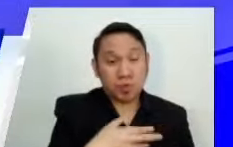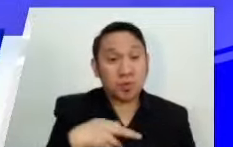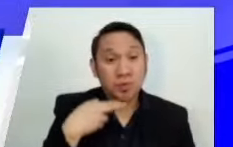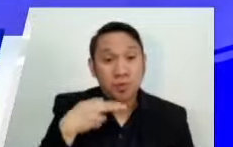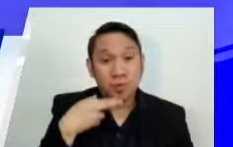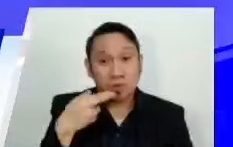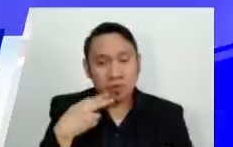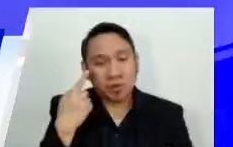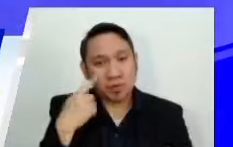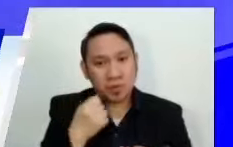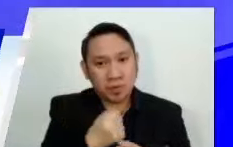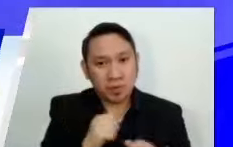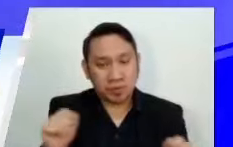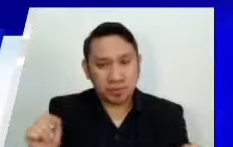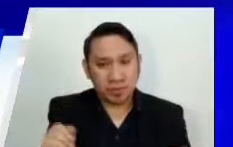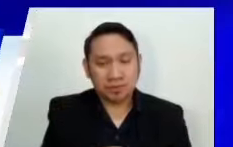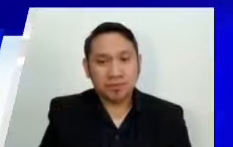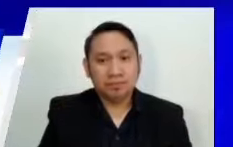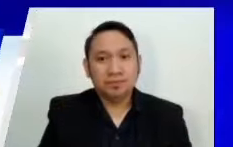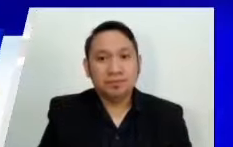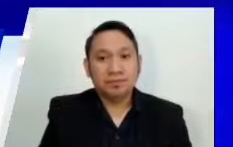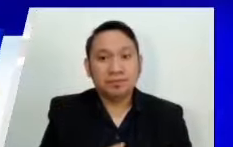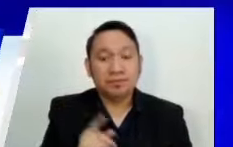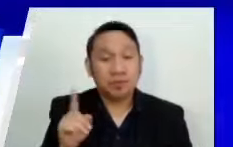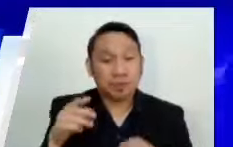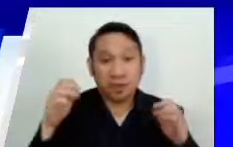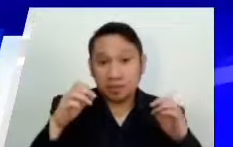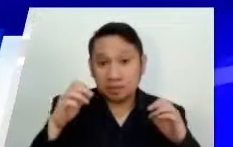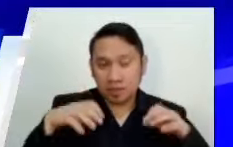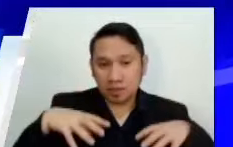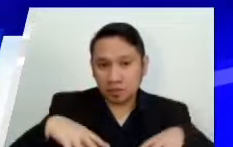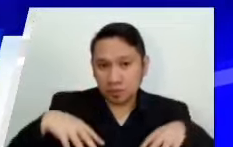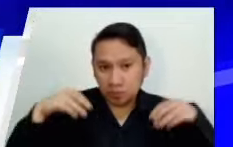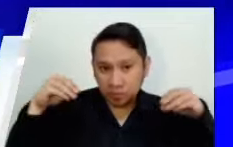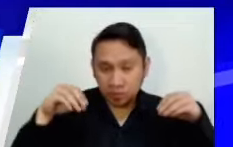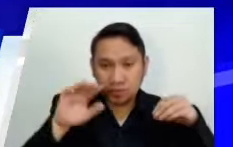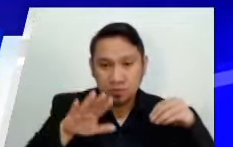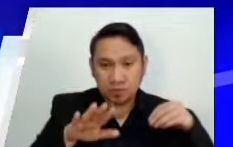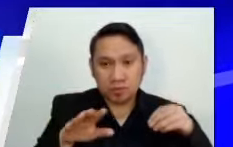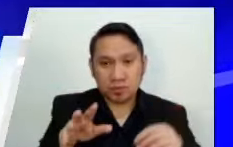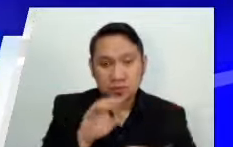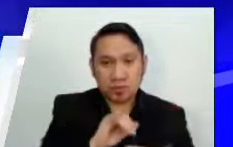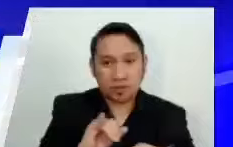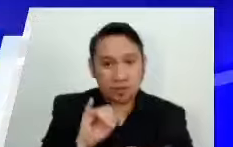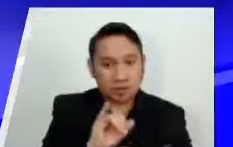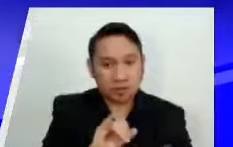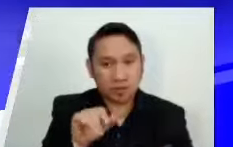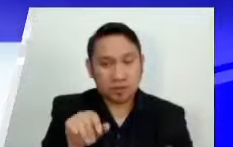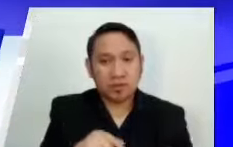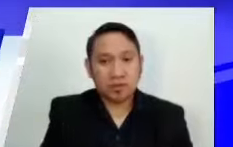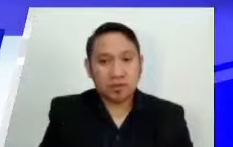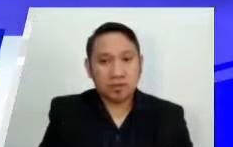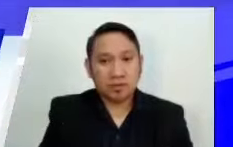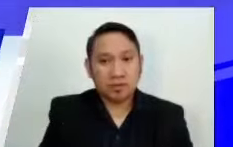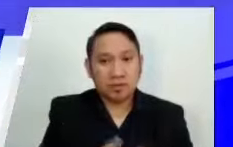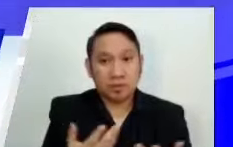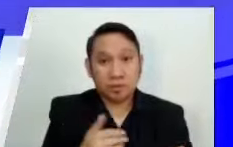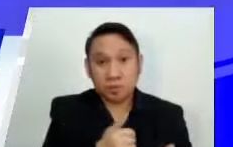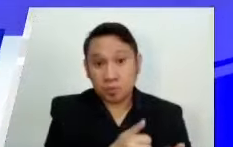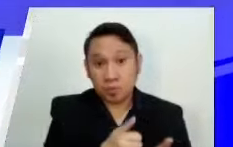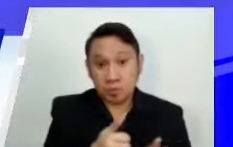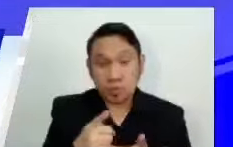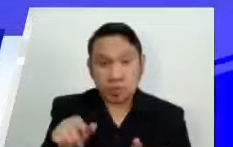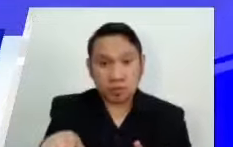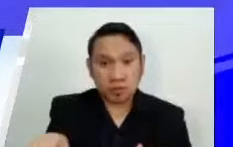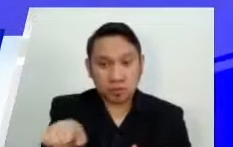Batanes Electric Cooperative, asahan ng brownout sa ilang lugar sa mga isla ng Bataan at Itbayat. Tulong-tulong naman ang mga otoridad, residente